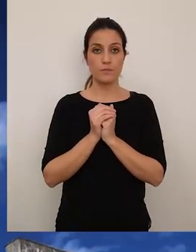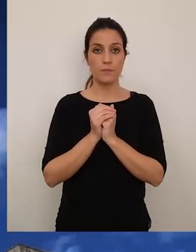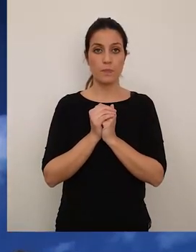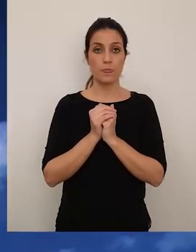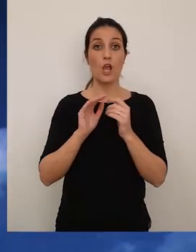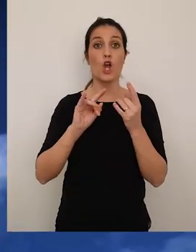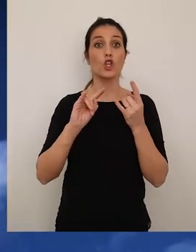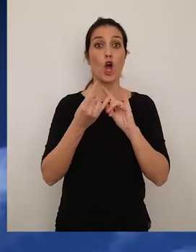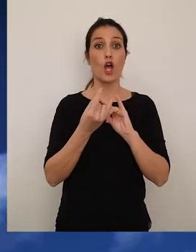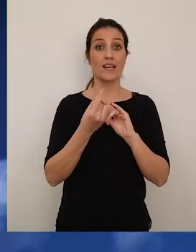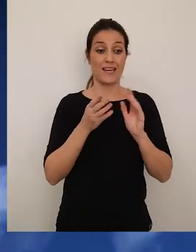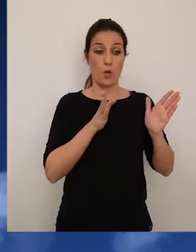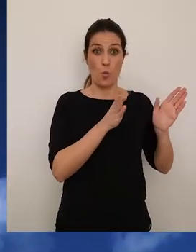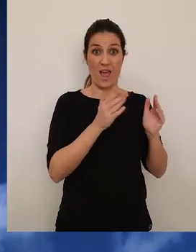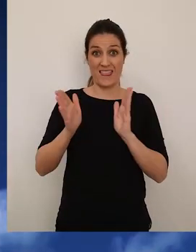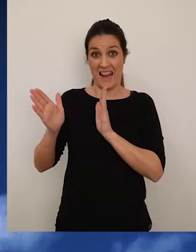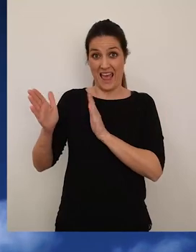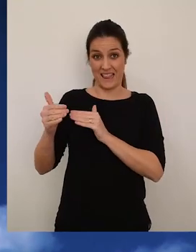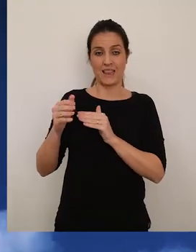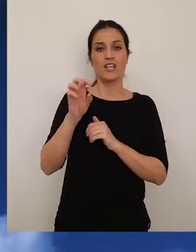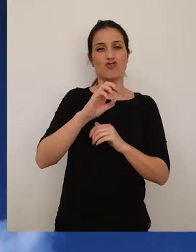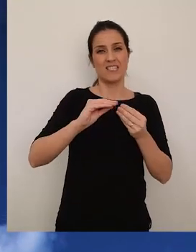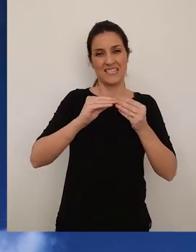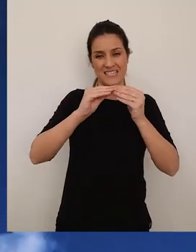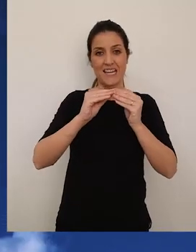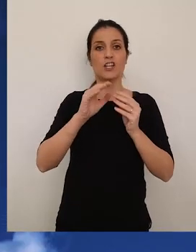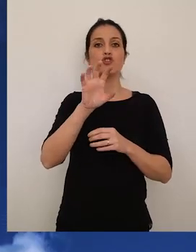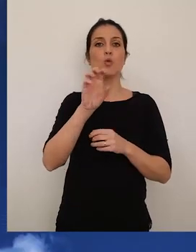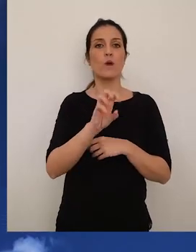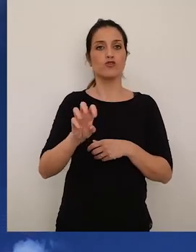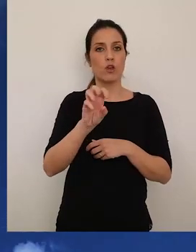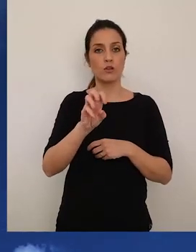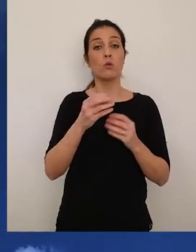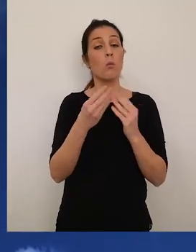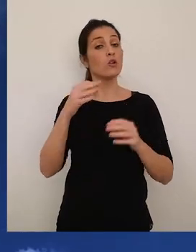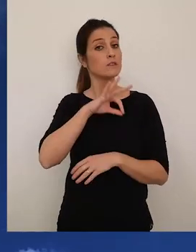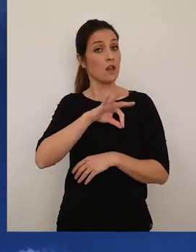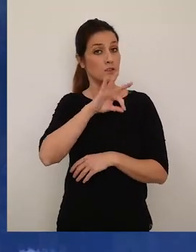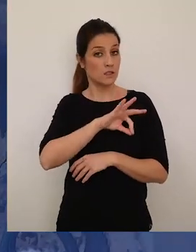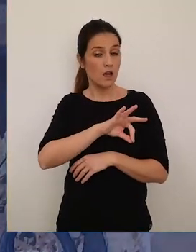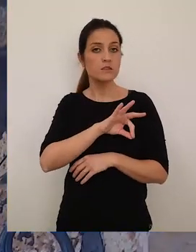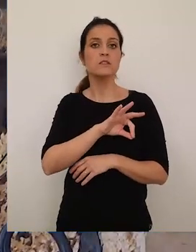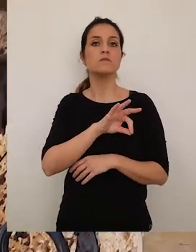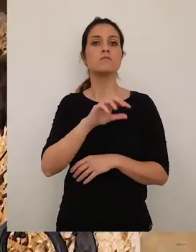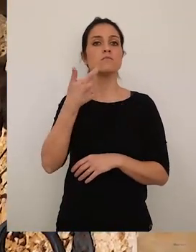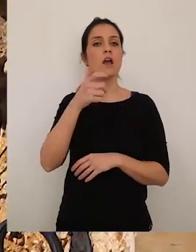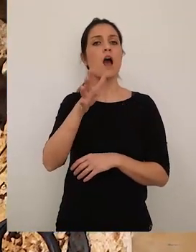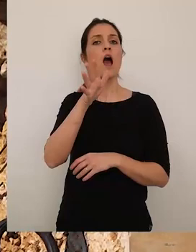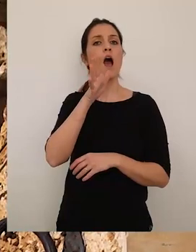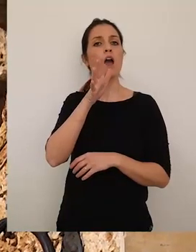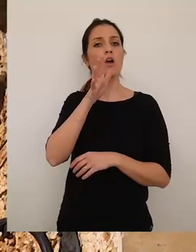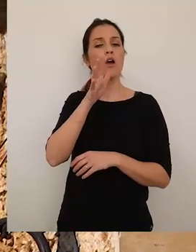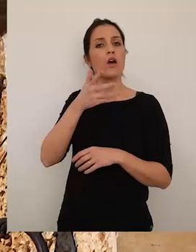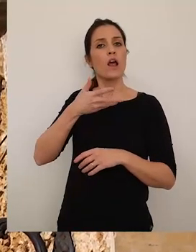Le torri quadrate risalgono al 500 e sono molto interessanti dal punto di vista architettonico, in quanto conservano ancora